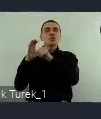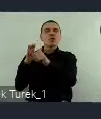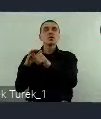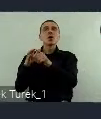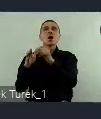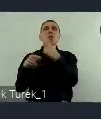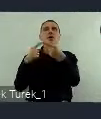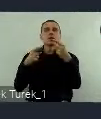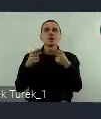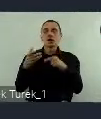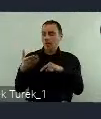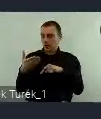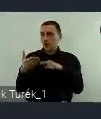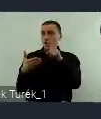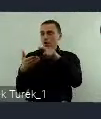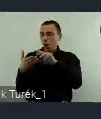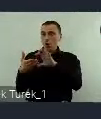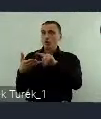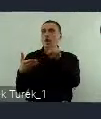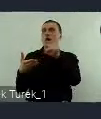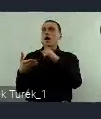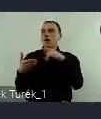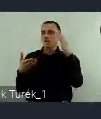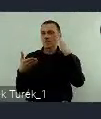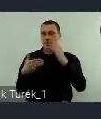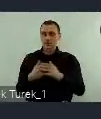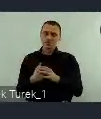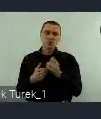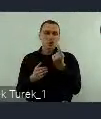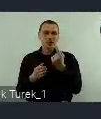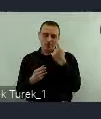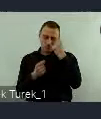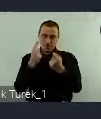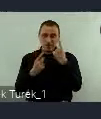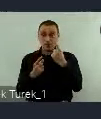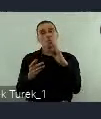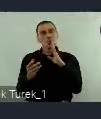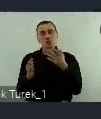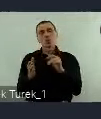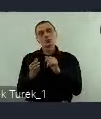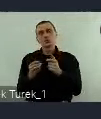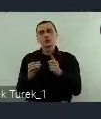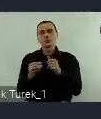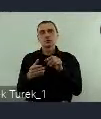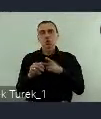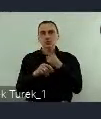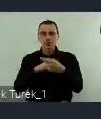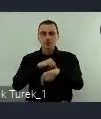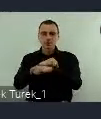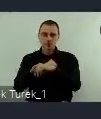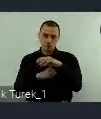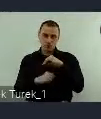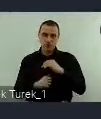ja trochę oczywiście rzeźbie teraz ale mógłby tak dostęp alternatywny wyglądać on jest dozwolony ustawowo nadal ten dostęp